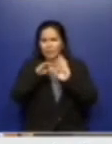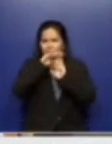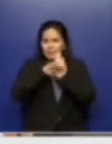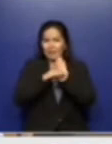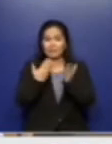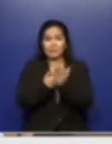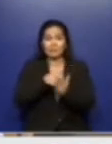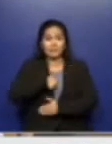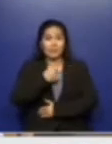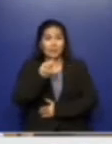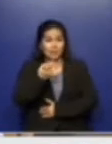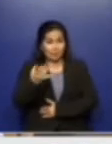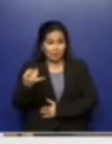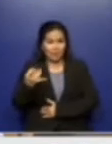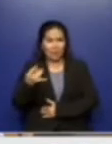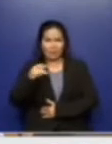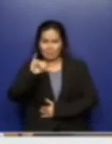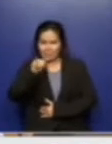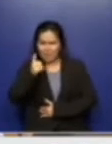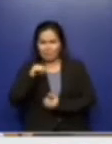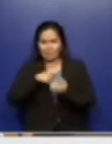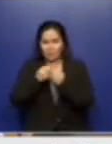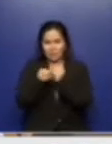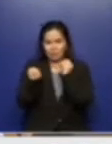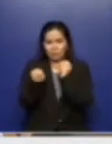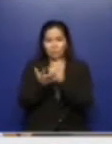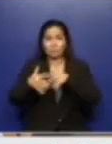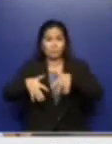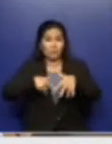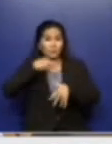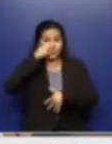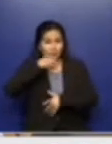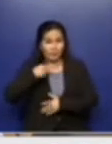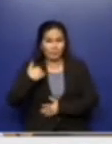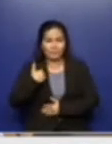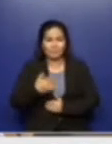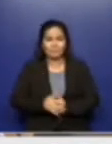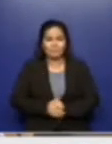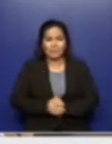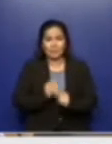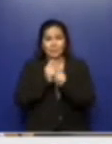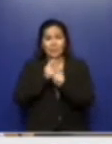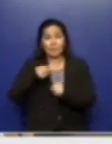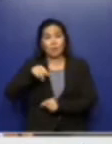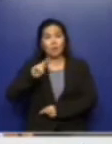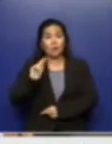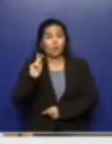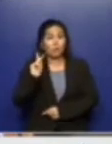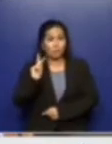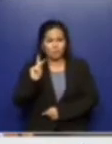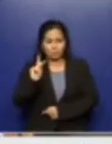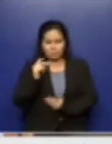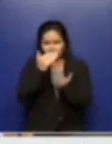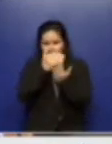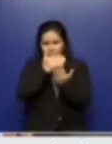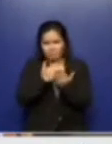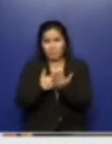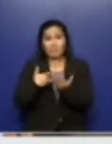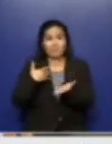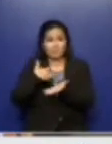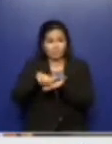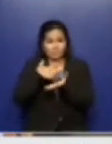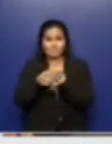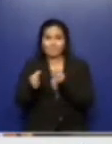ไม่เกิดผลดีกับพี่น้องประชาชนของเรานะครับซึ่งพ.ร.ด.ฉบับนี้ มันมีที่มาที่ไปเนี่ยผมจะขออธิบายนิดนึ